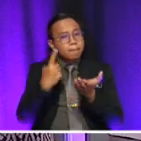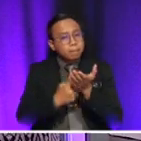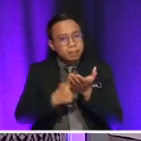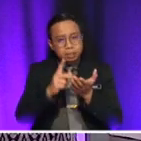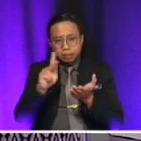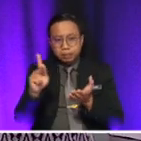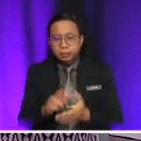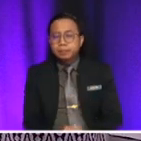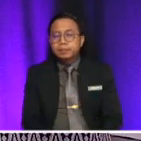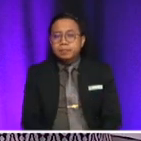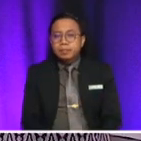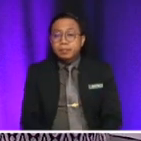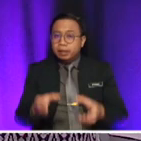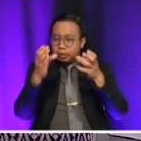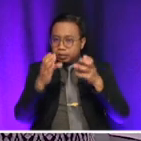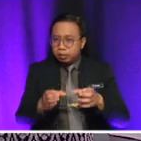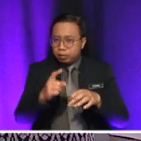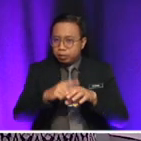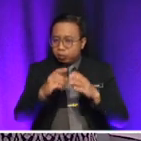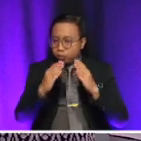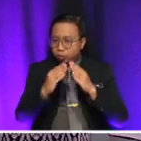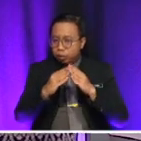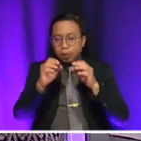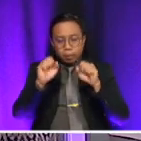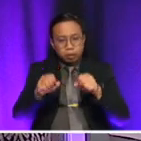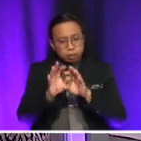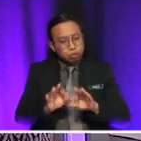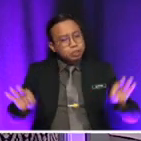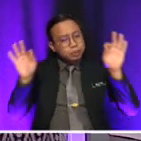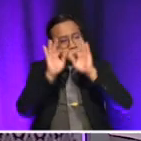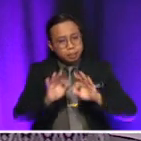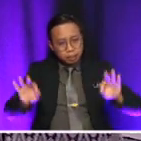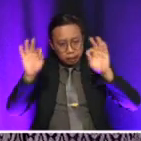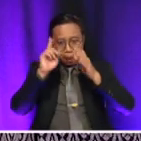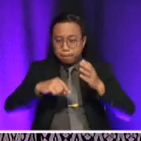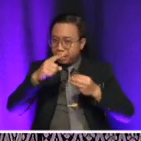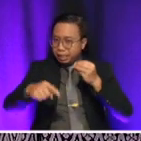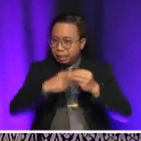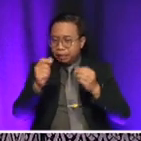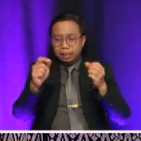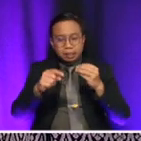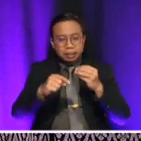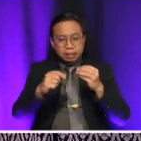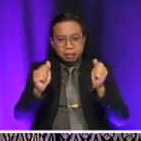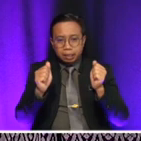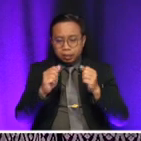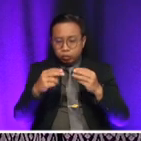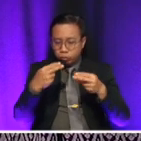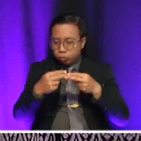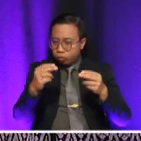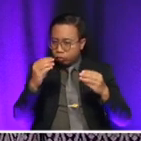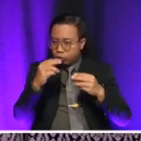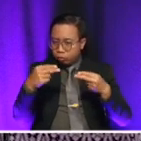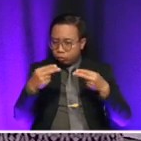ini calon murid-murid di rumah boleh cerita apa saja berkaitan peliharanya umum yang pertama